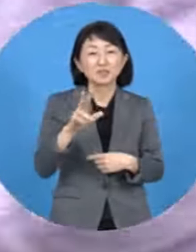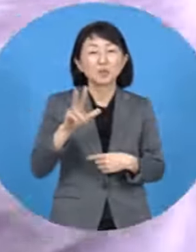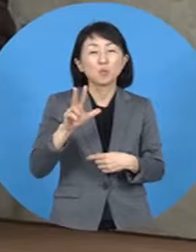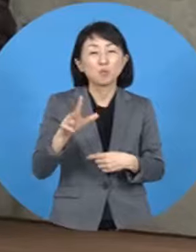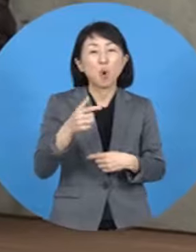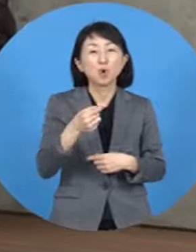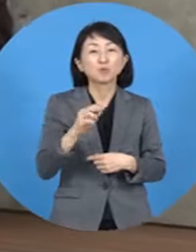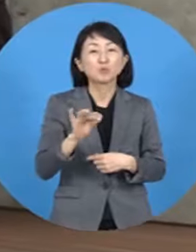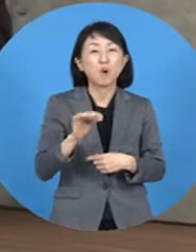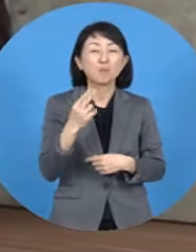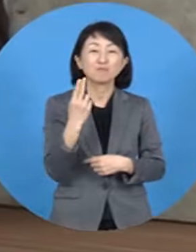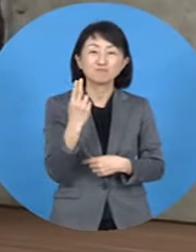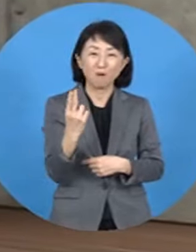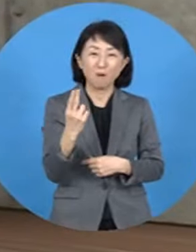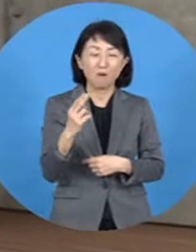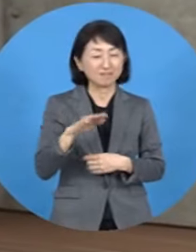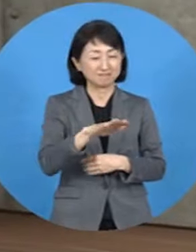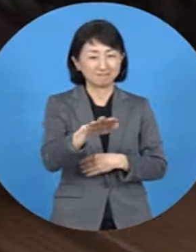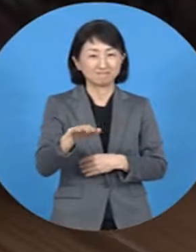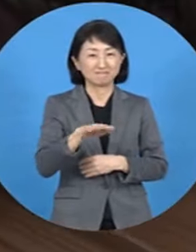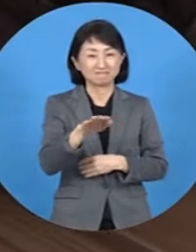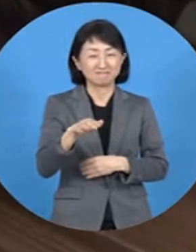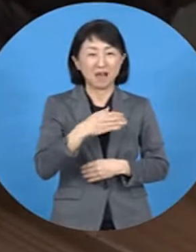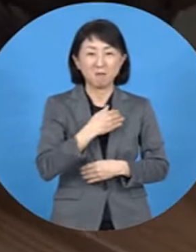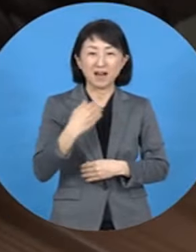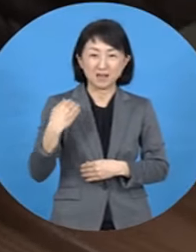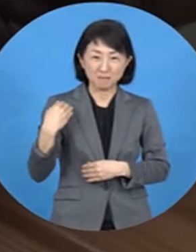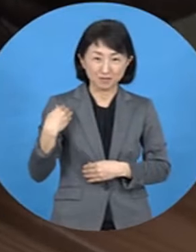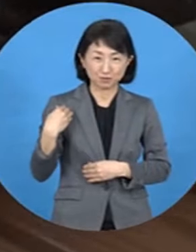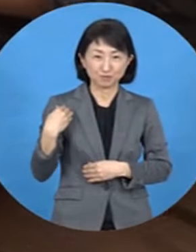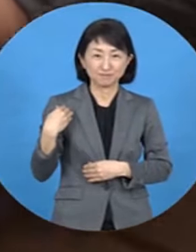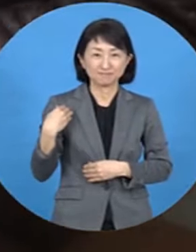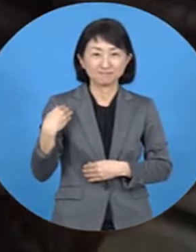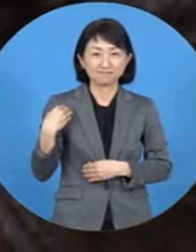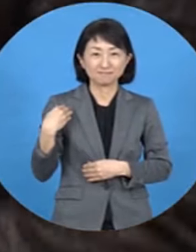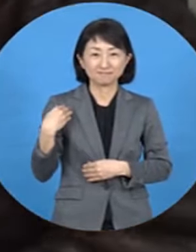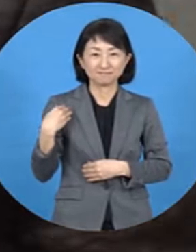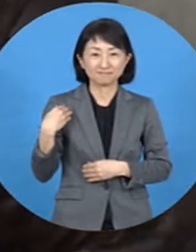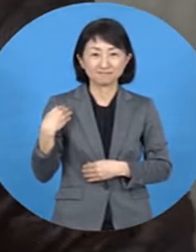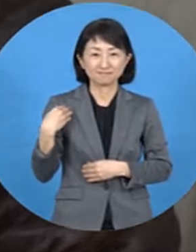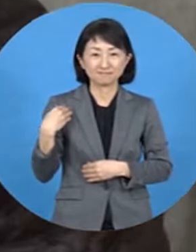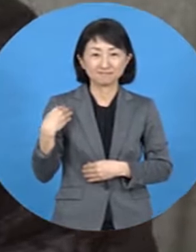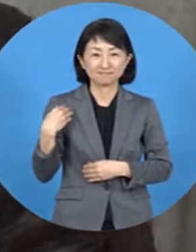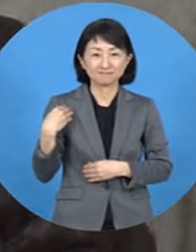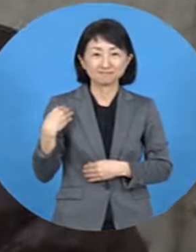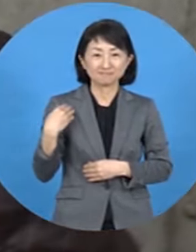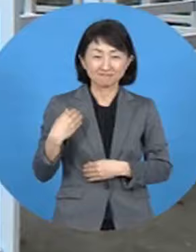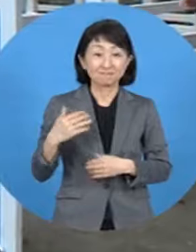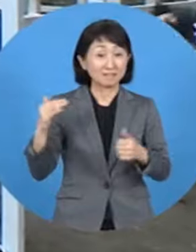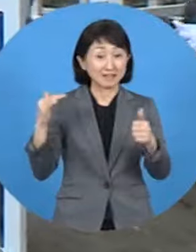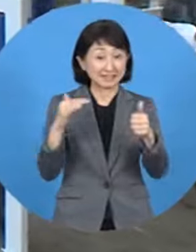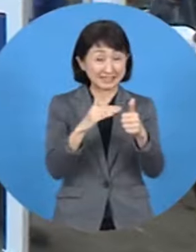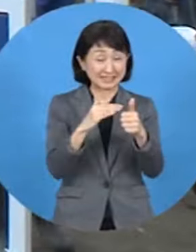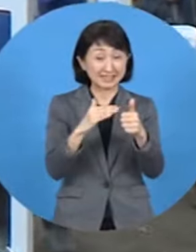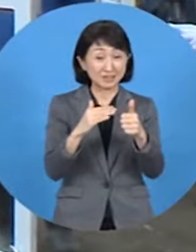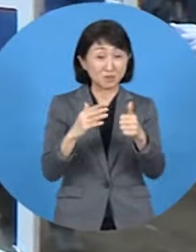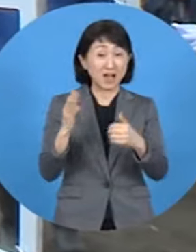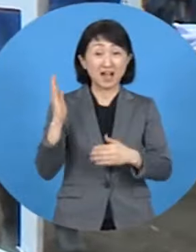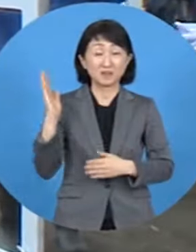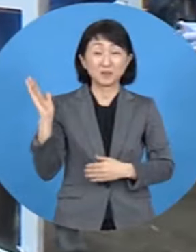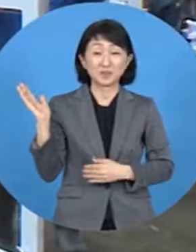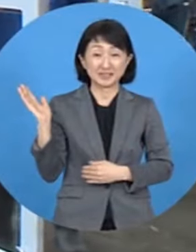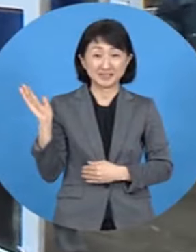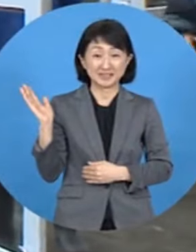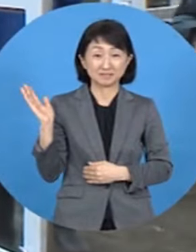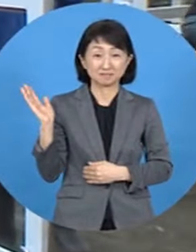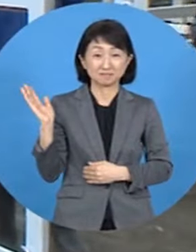愛い動物と触れ合え、癒しのスポットとして様々な世代に愛されています。中でも人